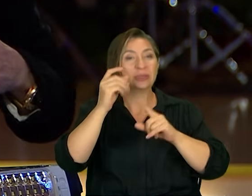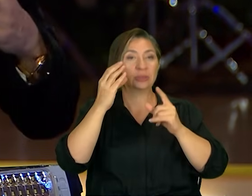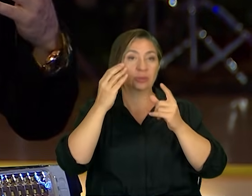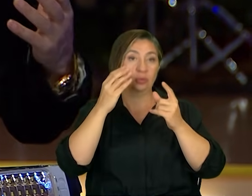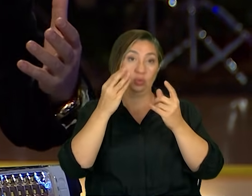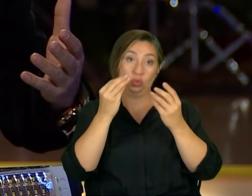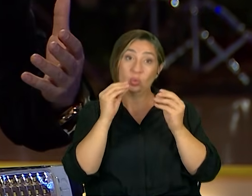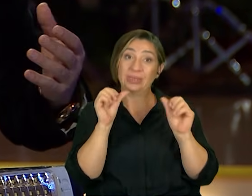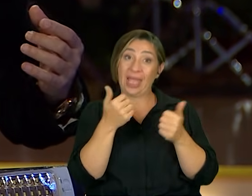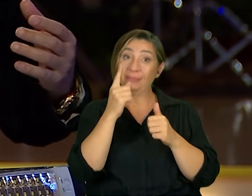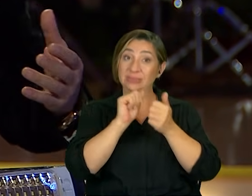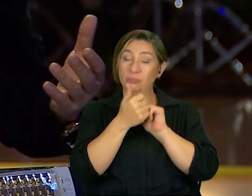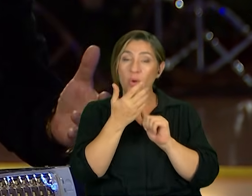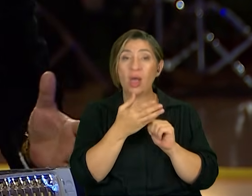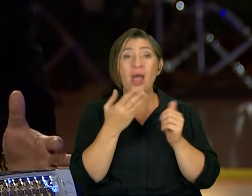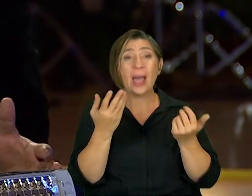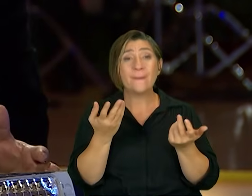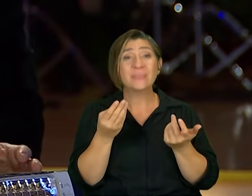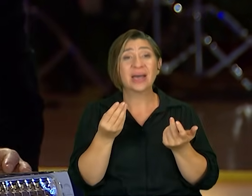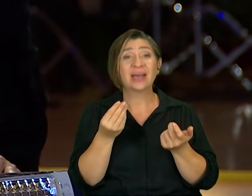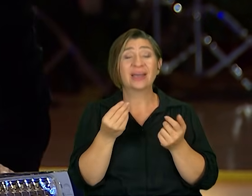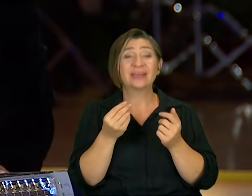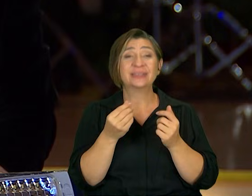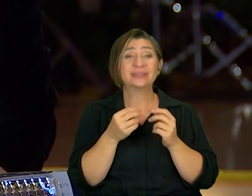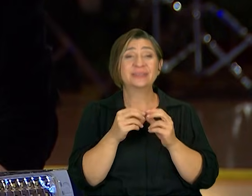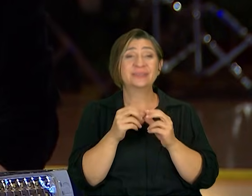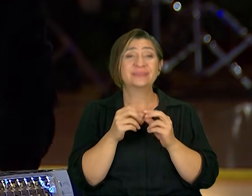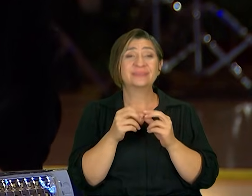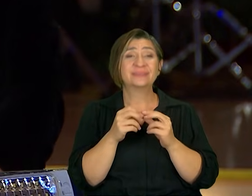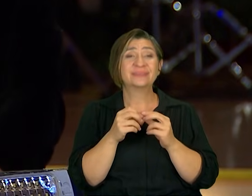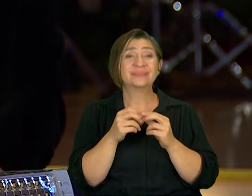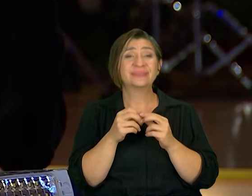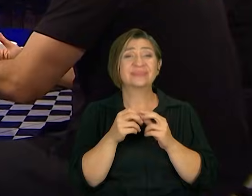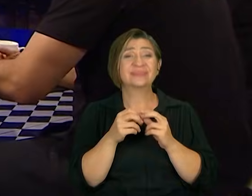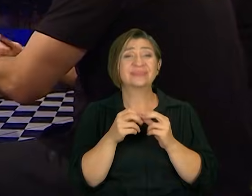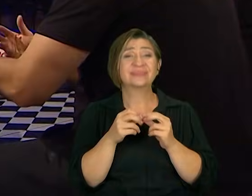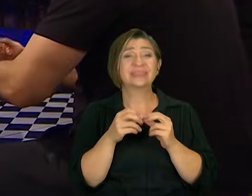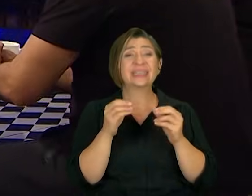Evet. Tai Chi de çok değerli bir şey. Evet. Fakat Tai Chi'yi ben biraz daha buluyorum. Yumuşak, kırık daha buluyorum.